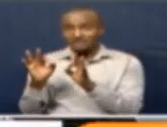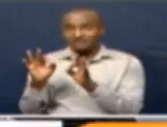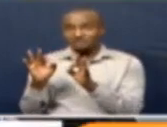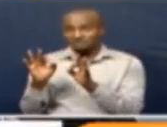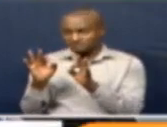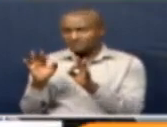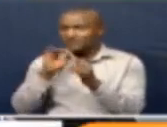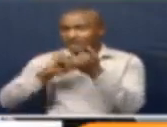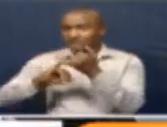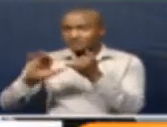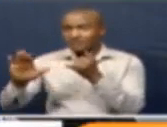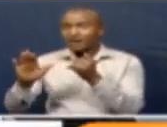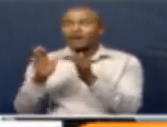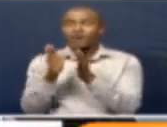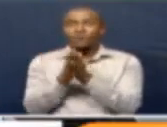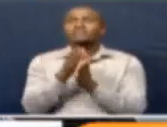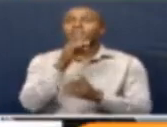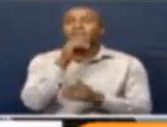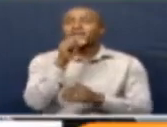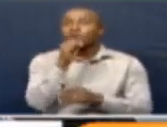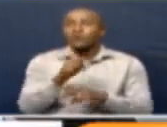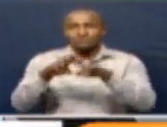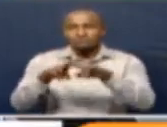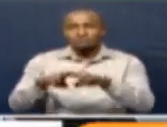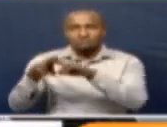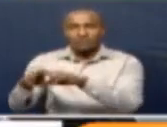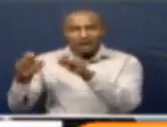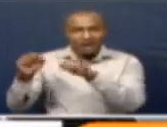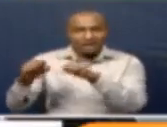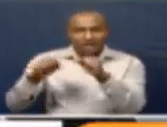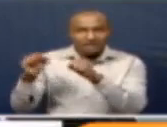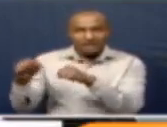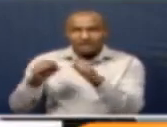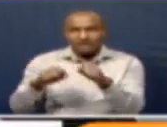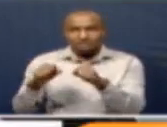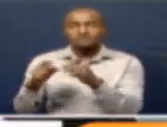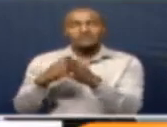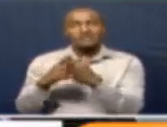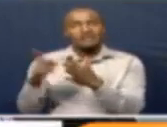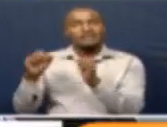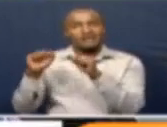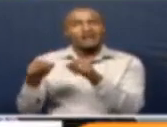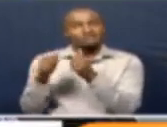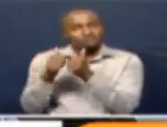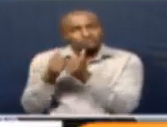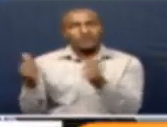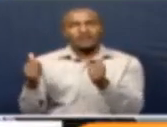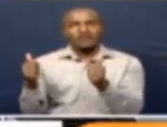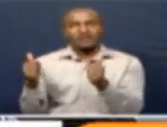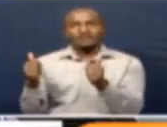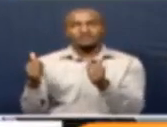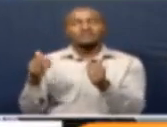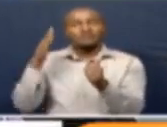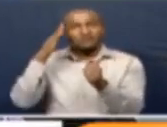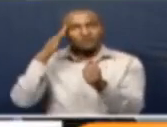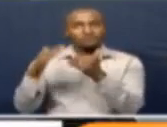watu wazima wakafundishwa maana ya mke ni nini na mke ataka nini, wale wanaume wangeiva ile kiasi cha kwamba katika upande wa